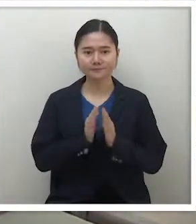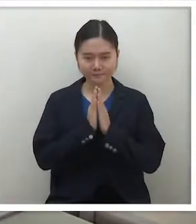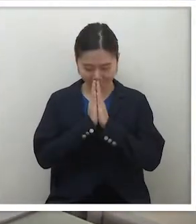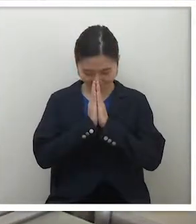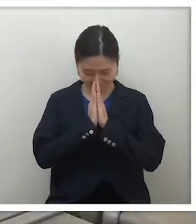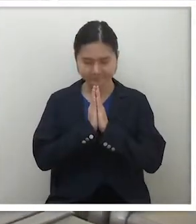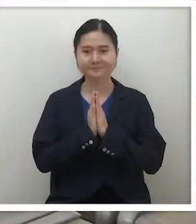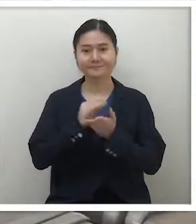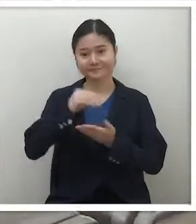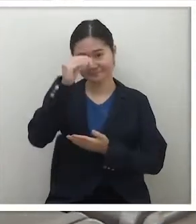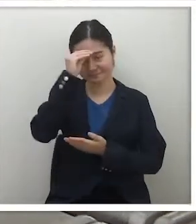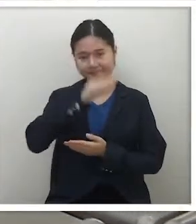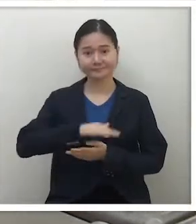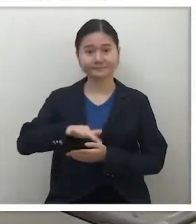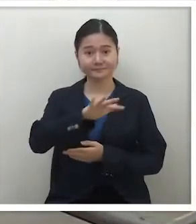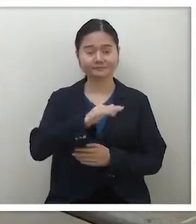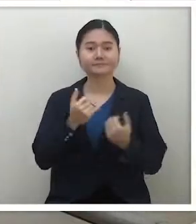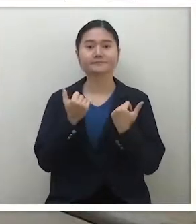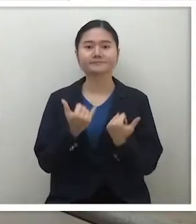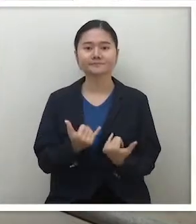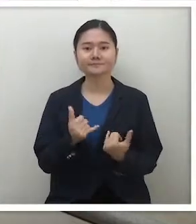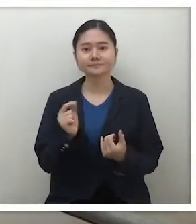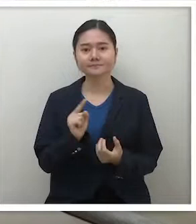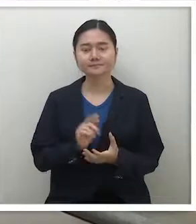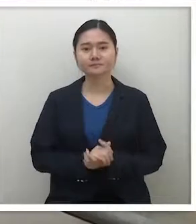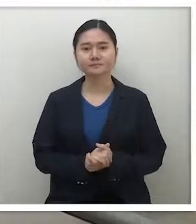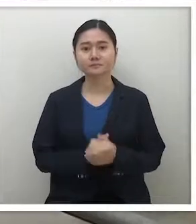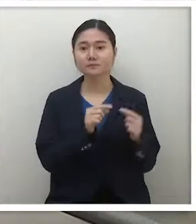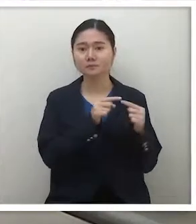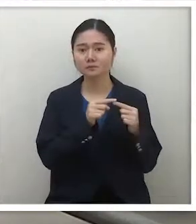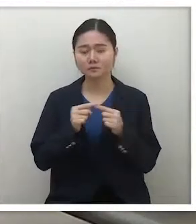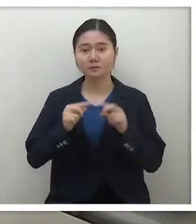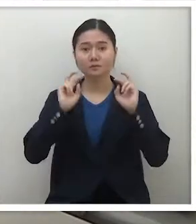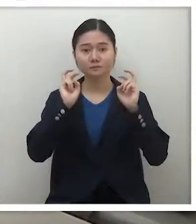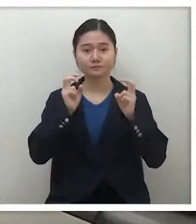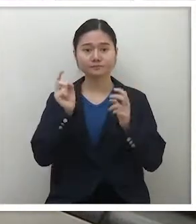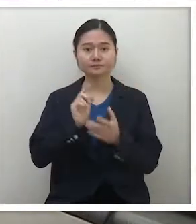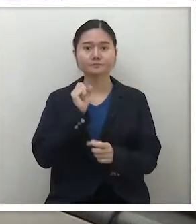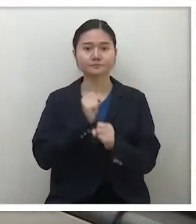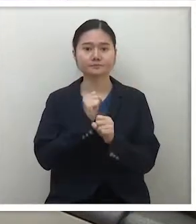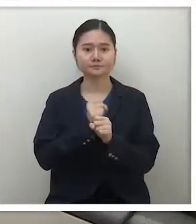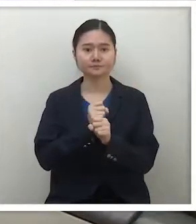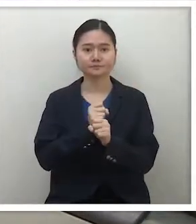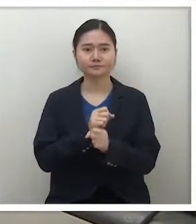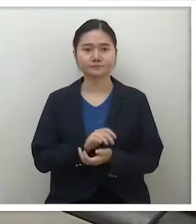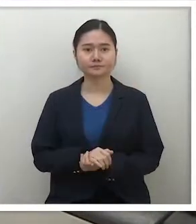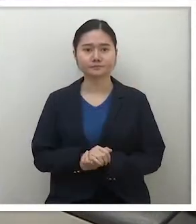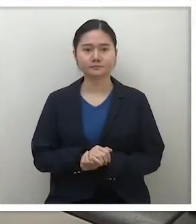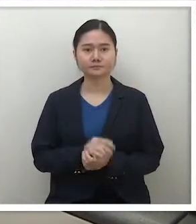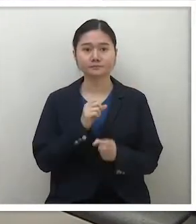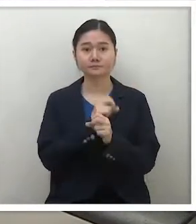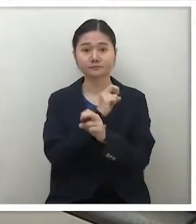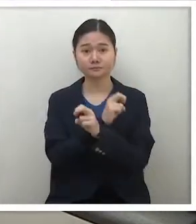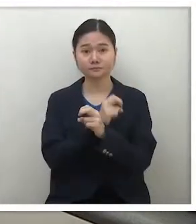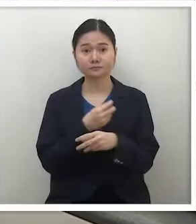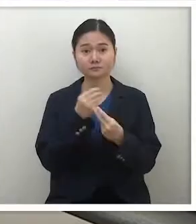วัสดีครับนักเรียนครับวันนี้เราจะมาต่อในเรื่องของการทำใส่กระดูกให้